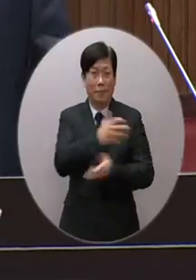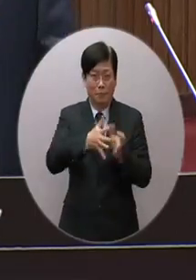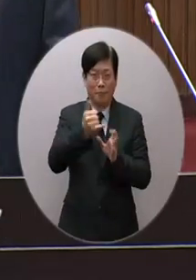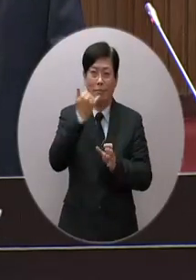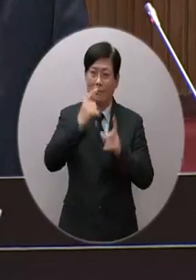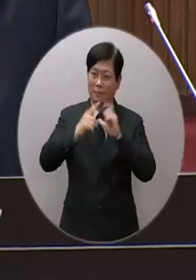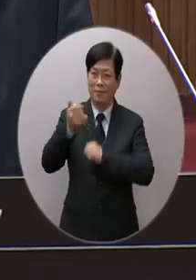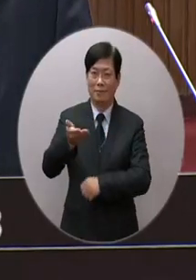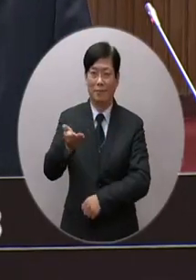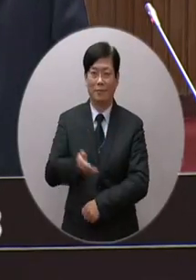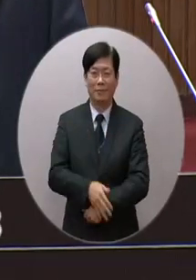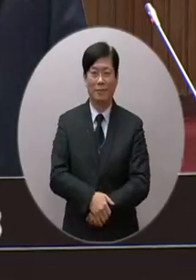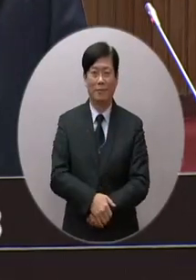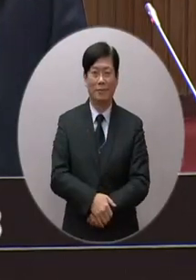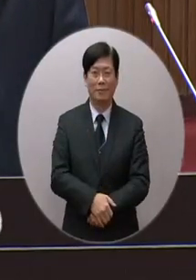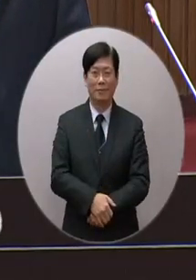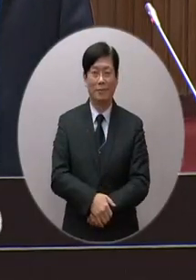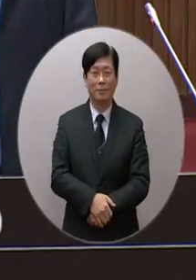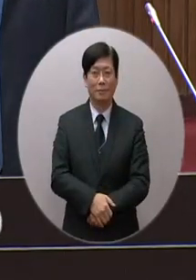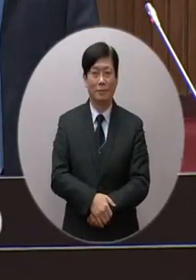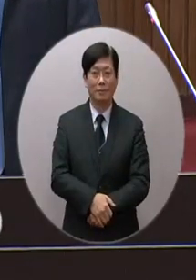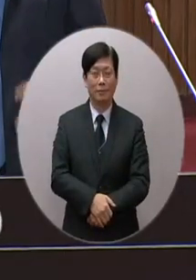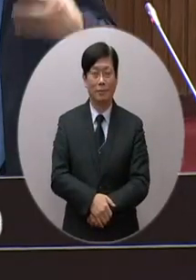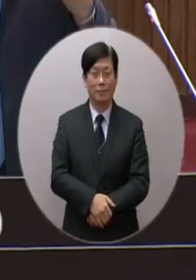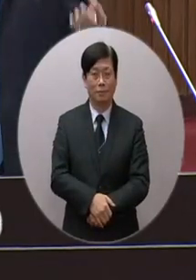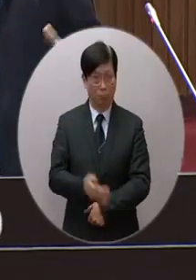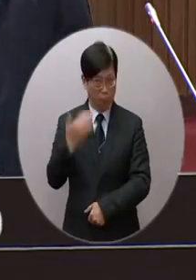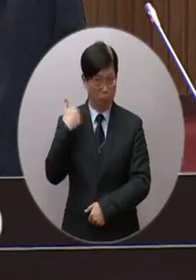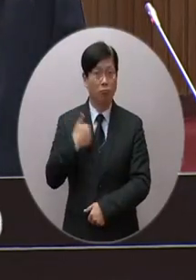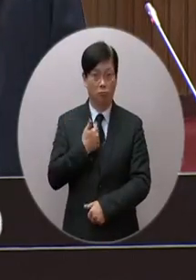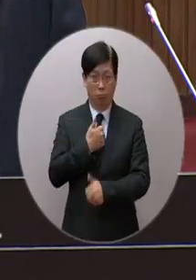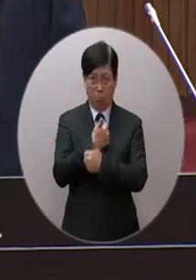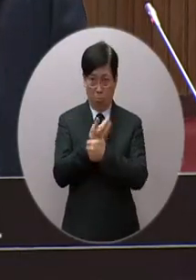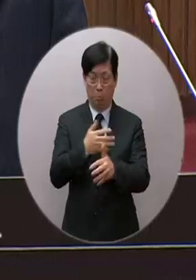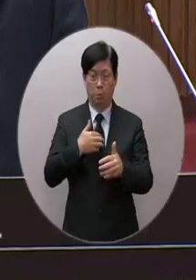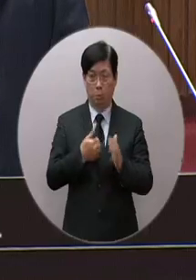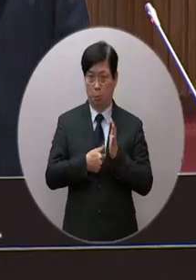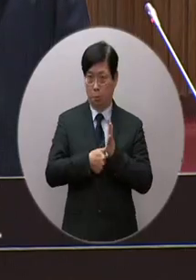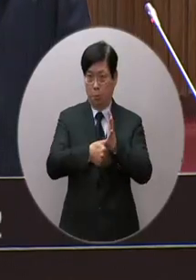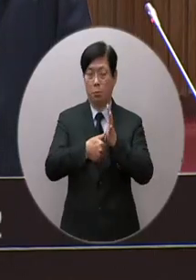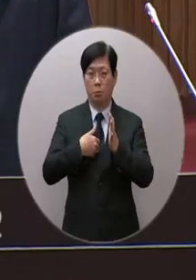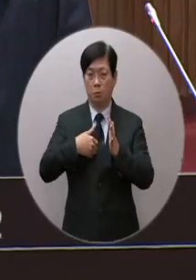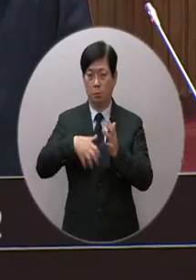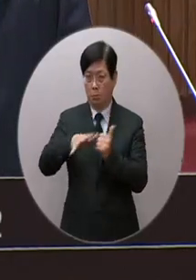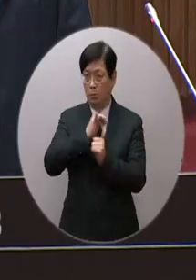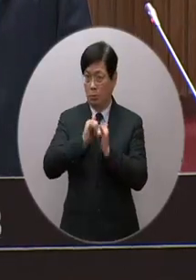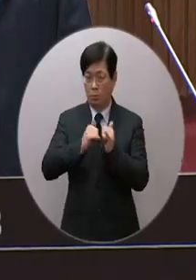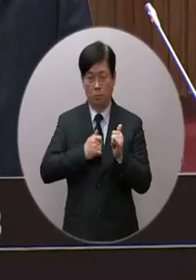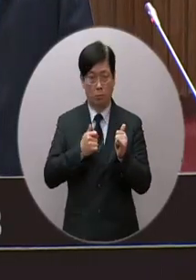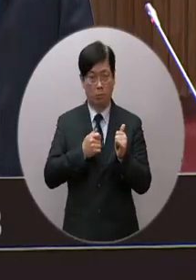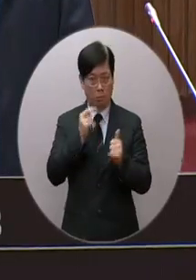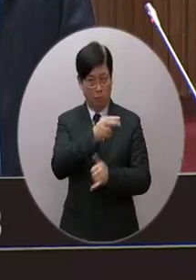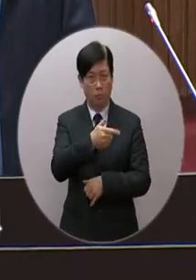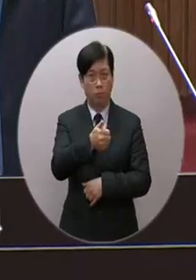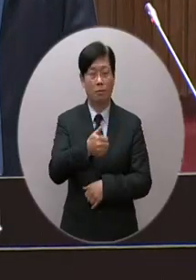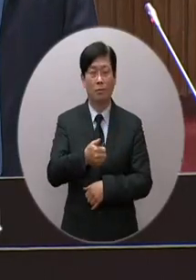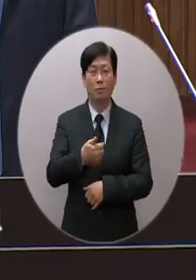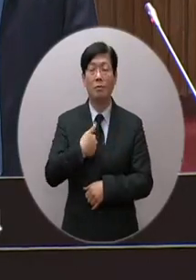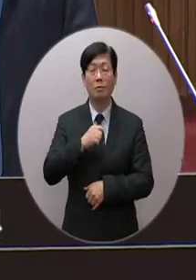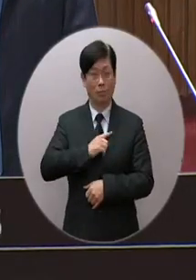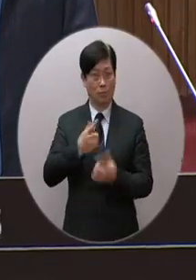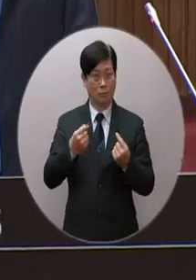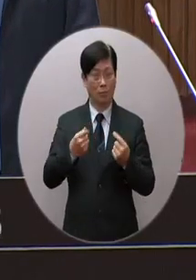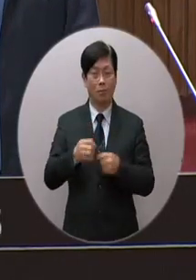吼，拢做甲吼，大家有名声，大家当人民真侪人真肯定。本身